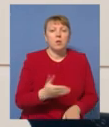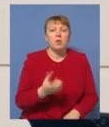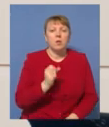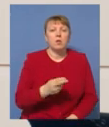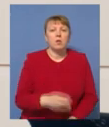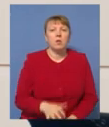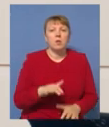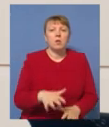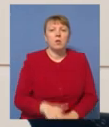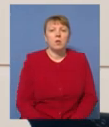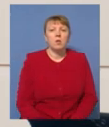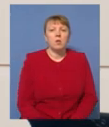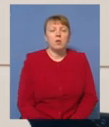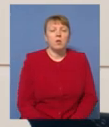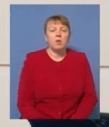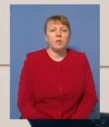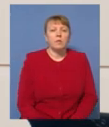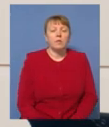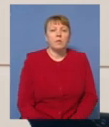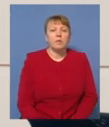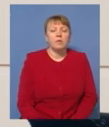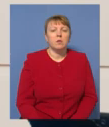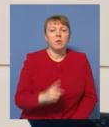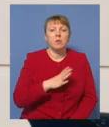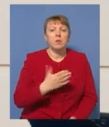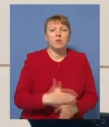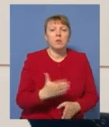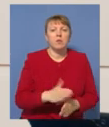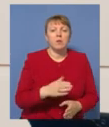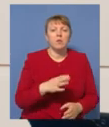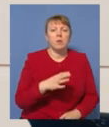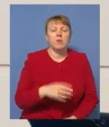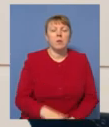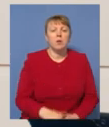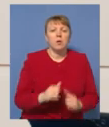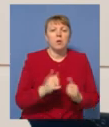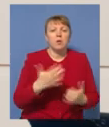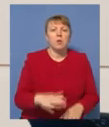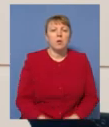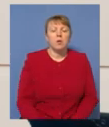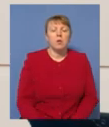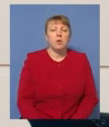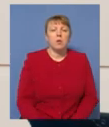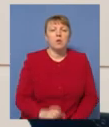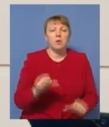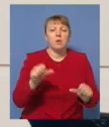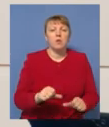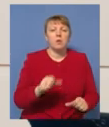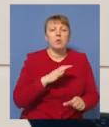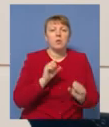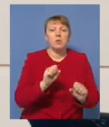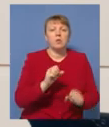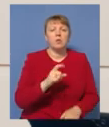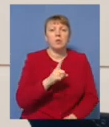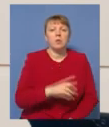как обстоит дело? Бизнес потихоньку оживает. Да, у нас в защите бизнеса уделяется